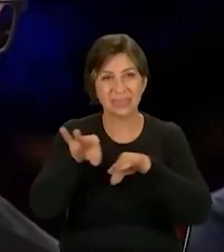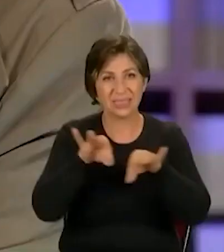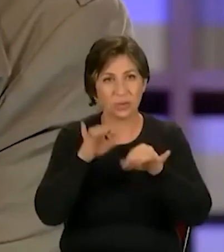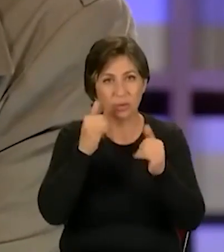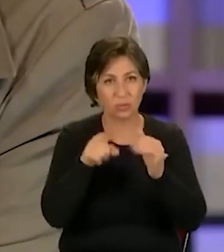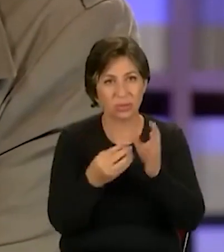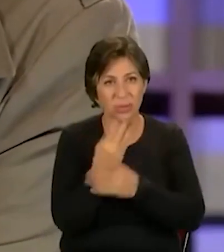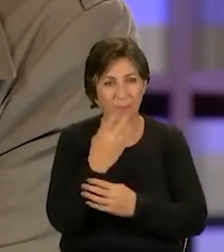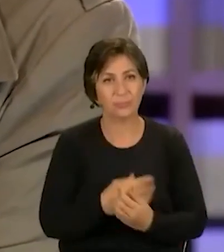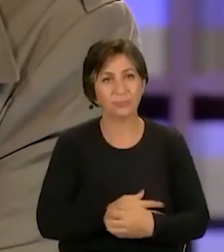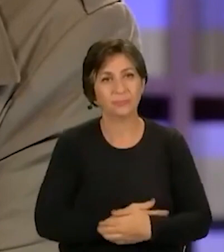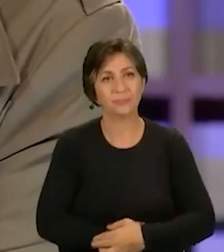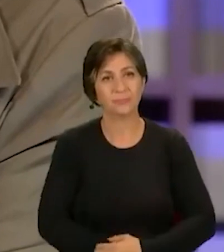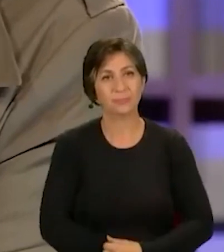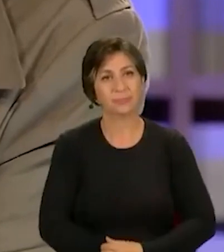sabah.